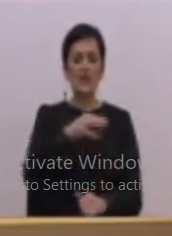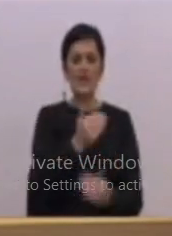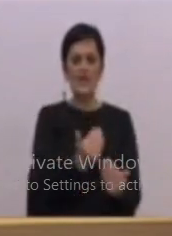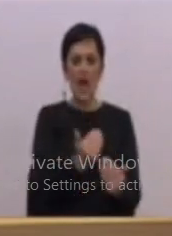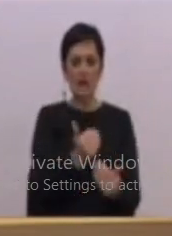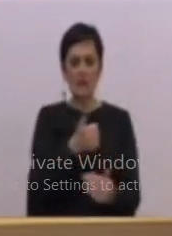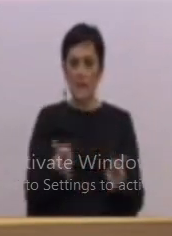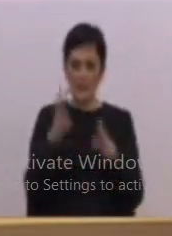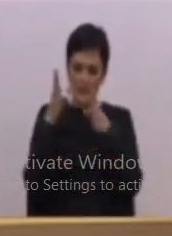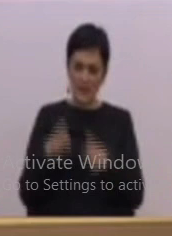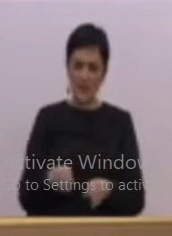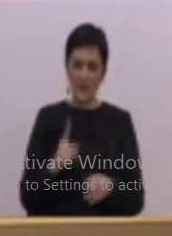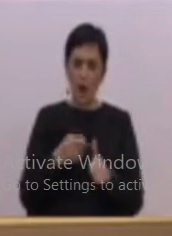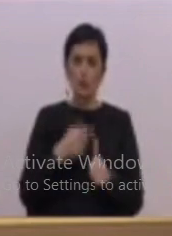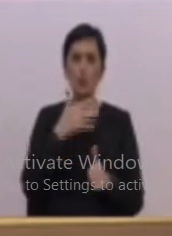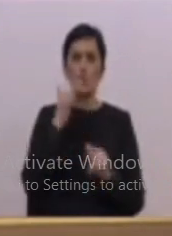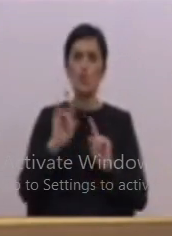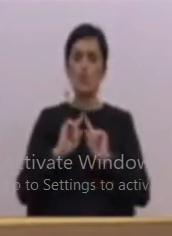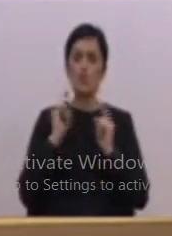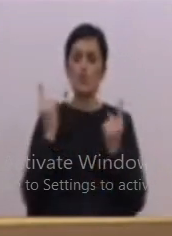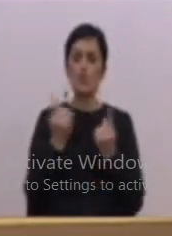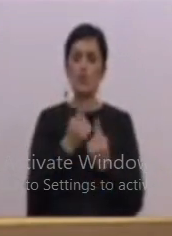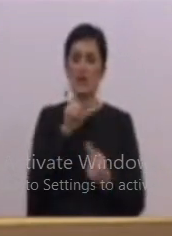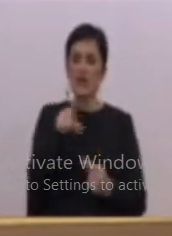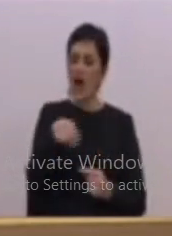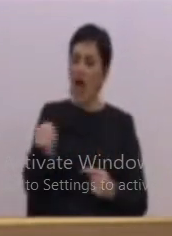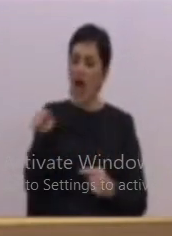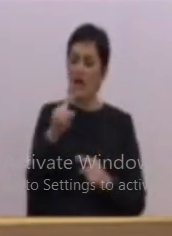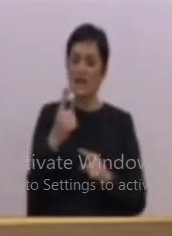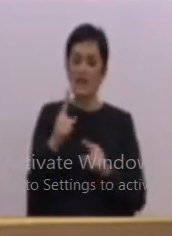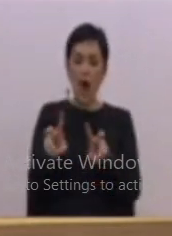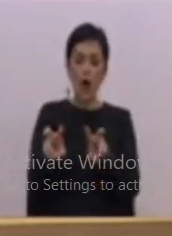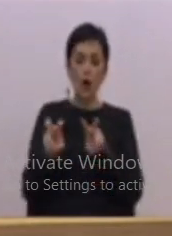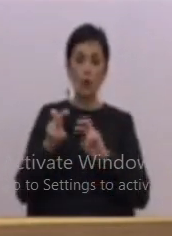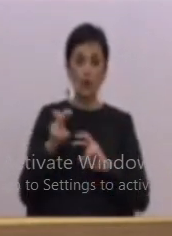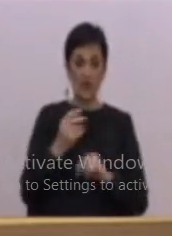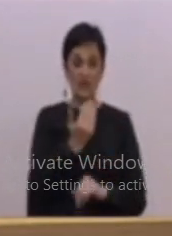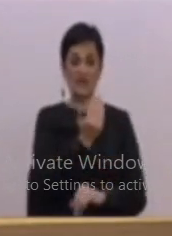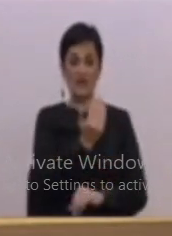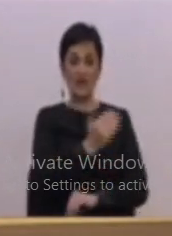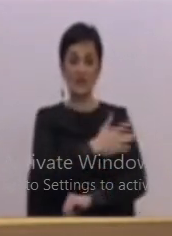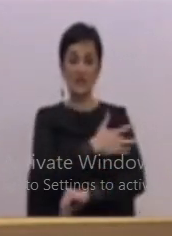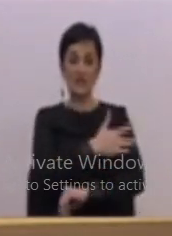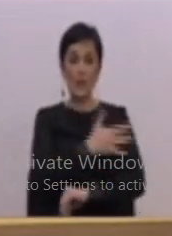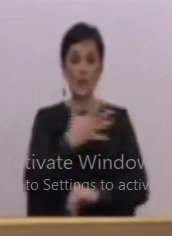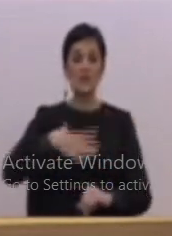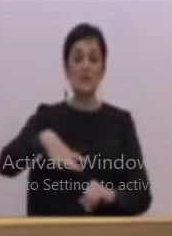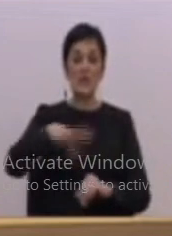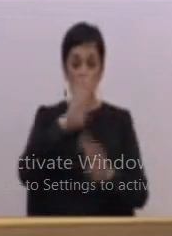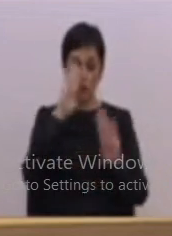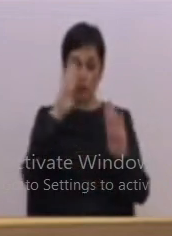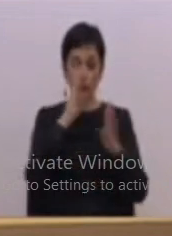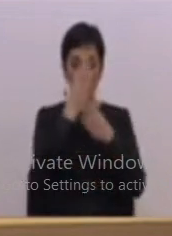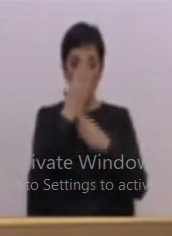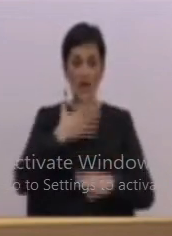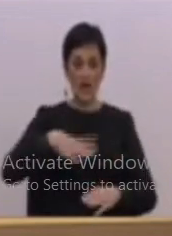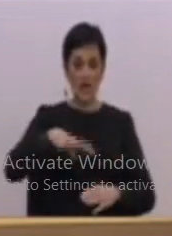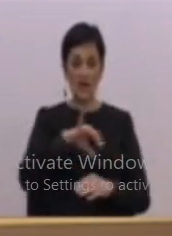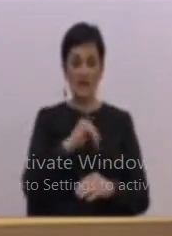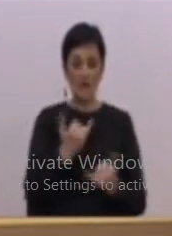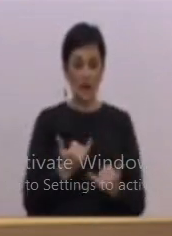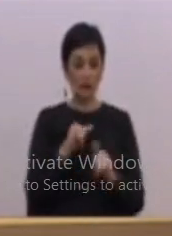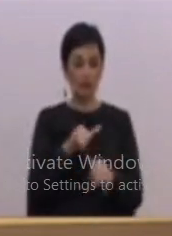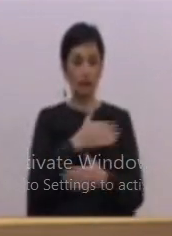ministri Umrav ratos khedan es khalkhi imito ro tkveni damsakhurebit da kveqnis mdrobit ham kveqanas dges ara